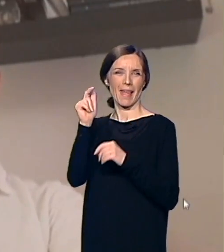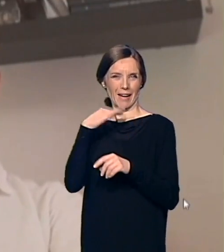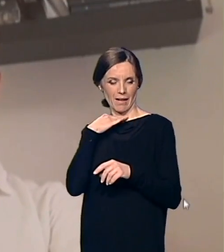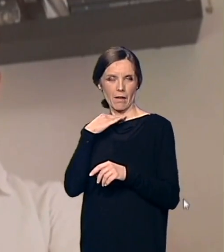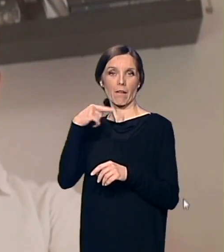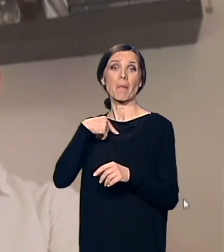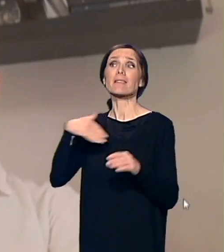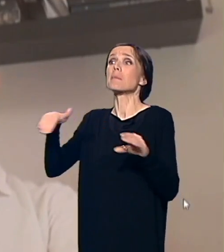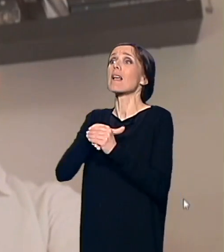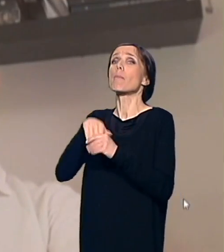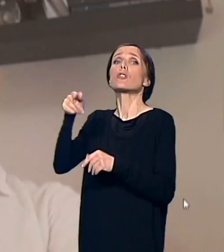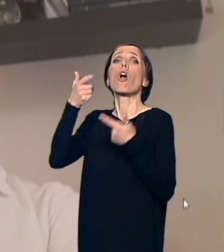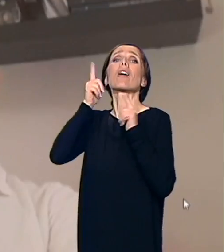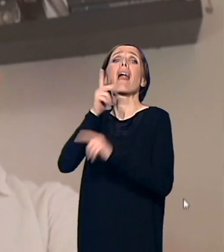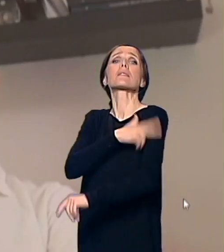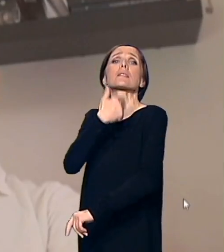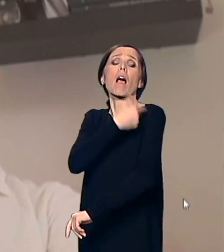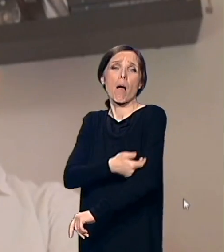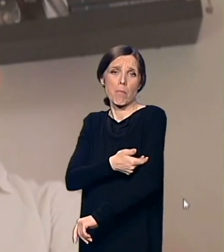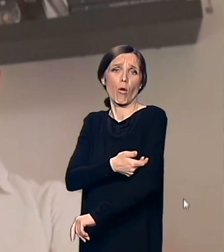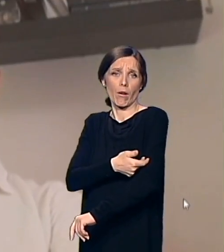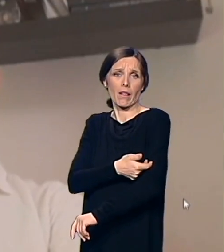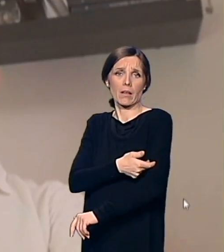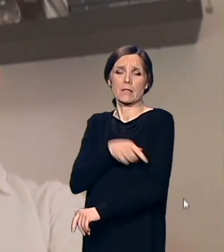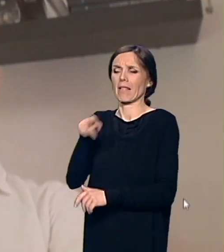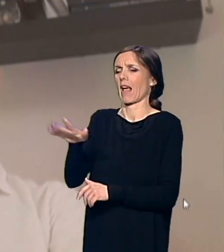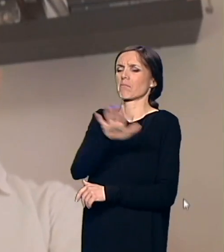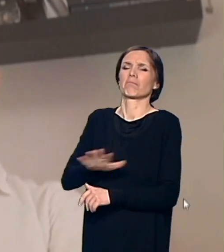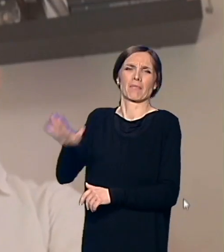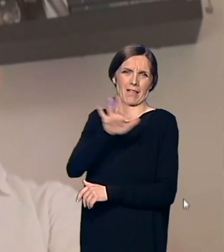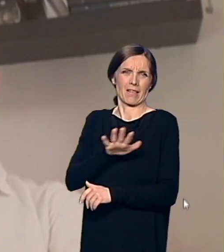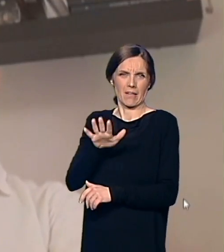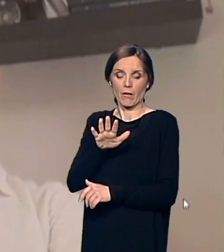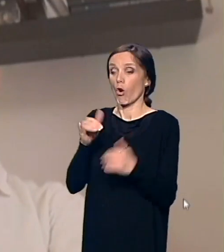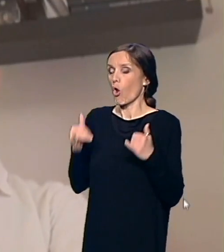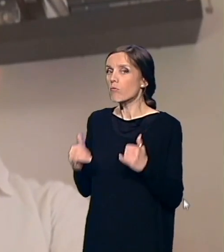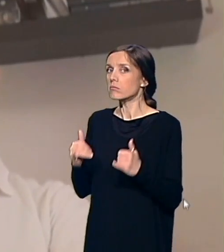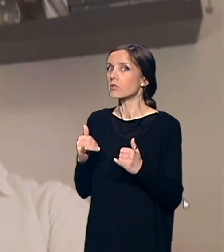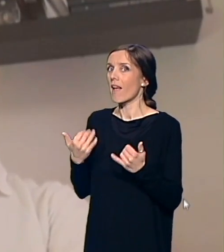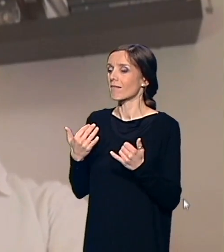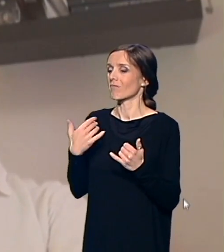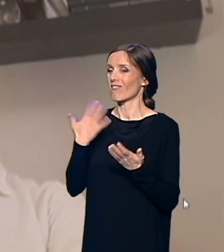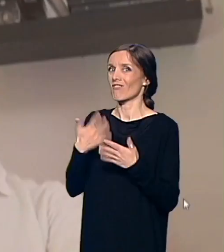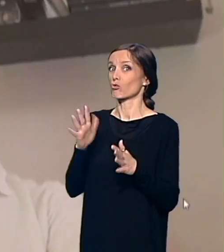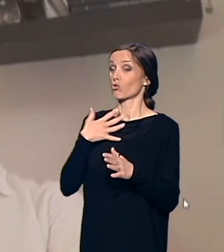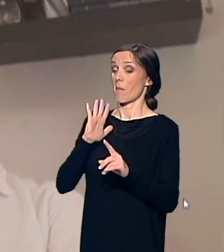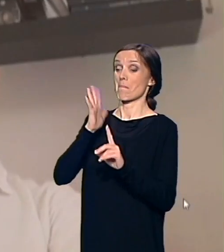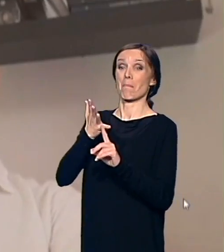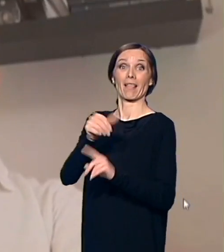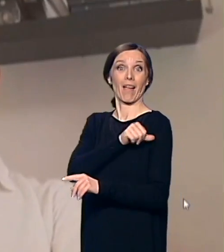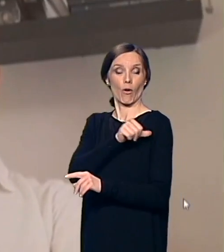Švabaku, koji spada u taj metropoliten region i evo, polako na petoj godini specijalizacije